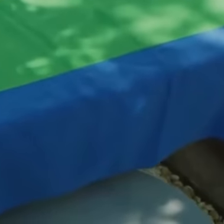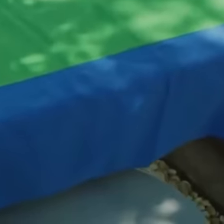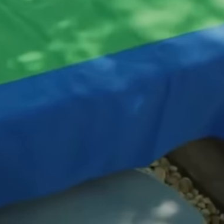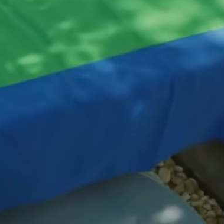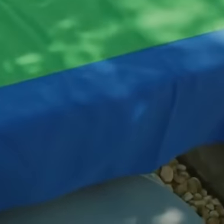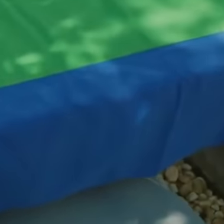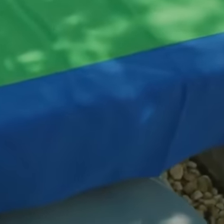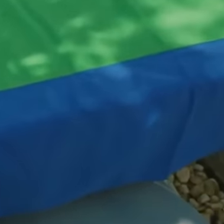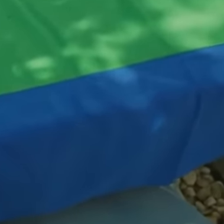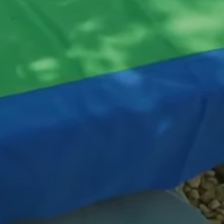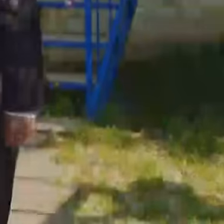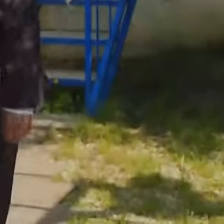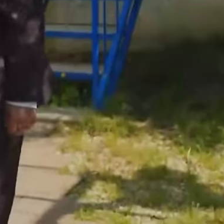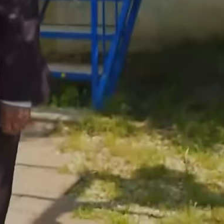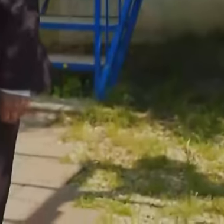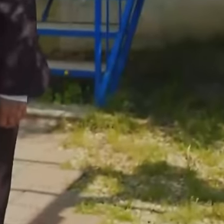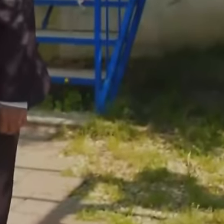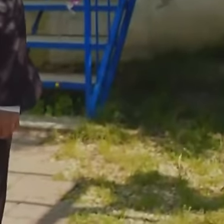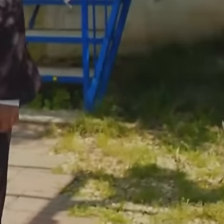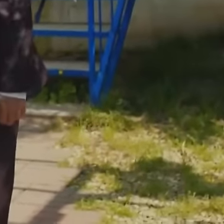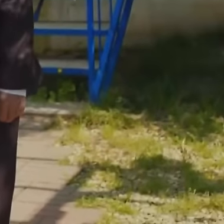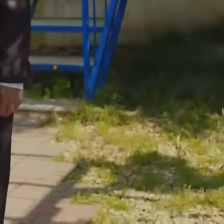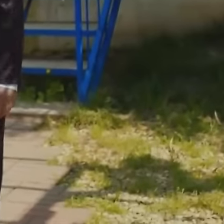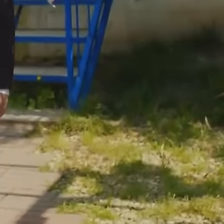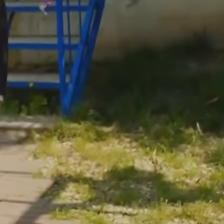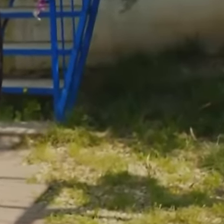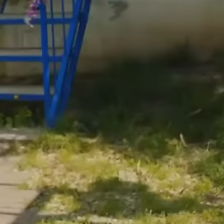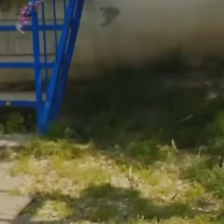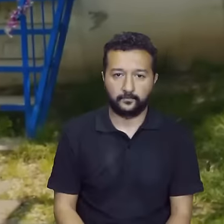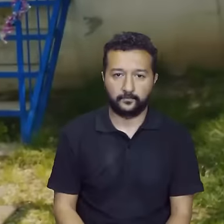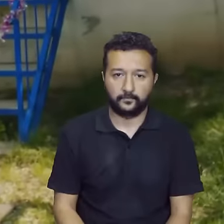Merdiven başındaki masanın tam ortasındaki armada hisar üstü yazıyor.